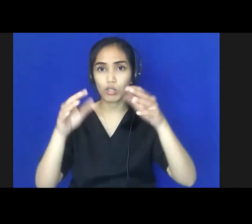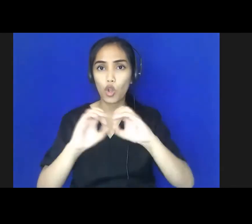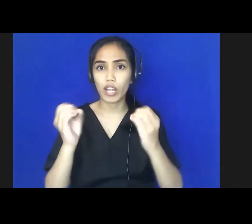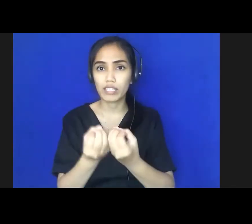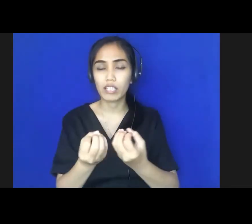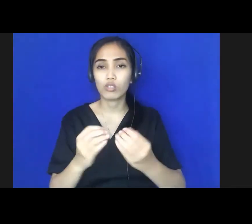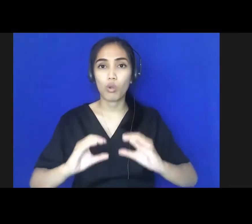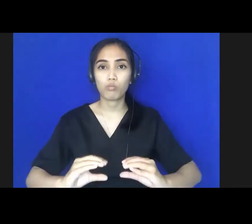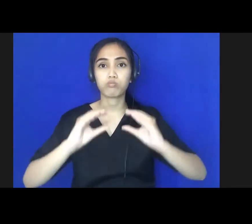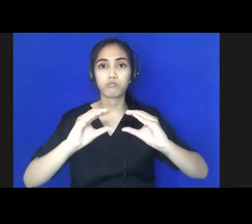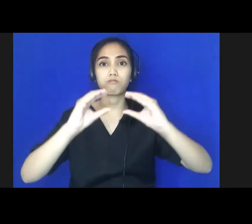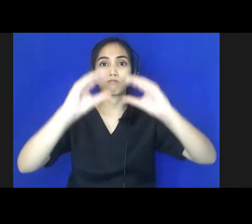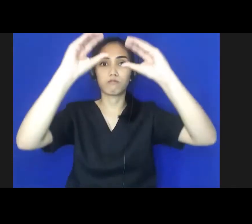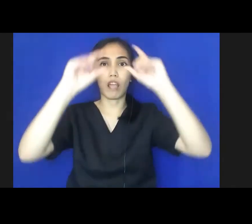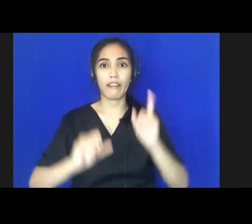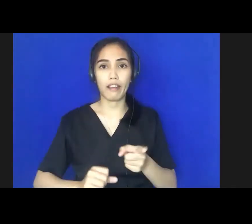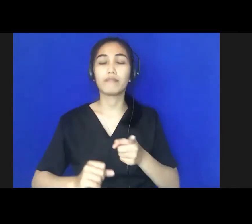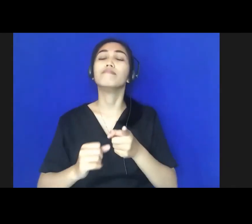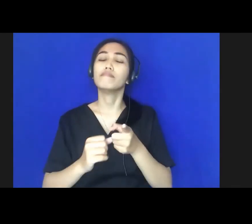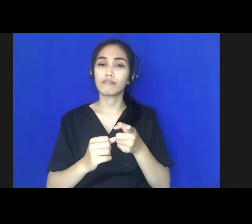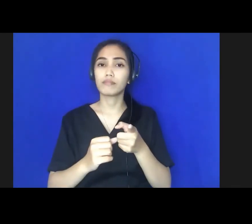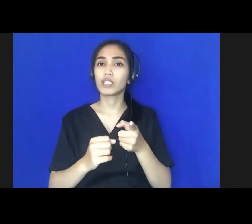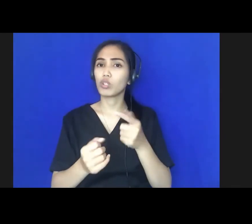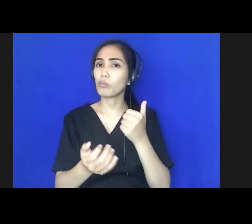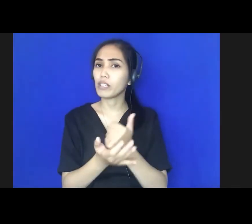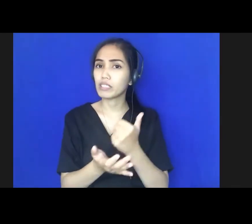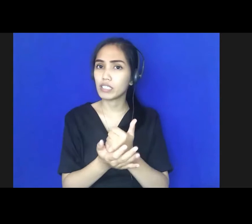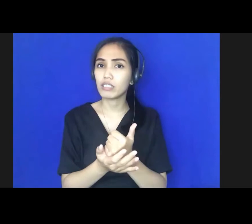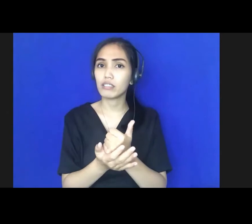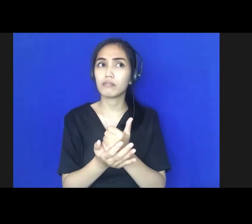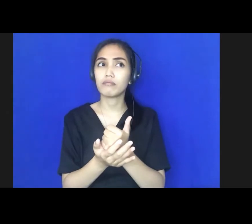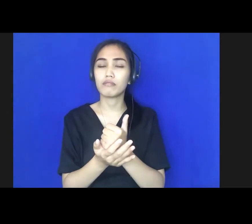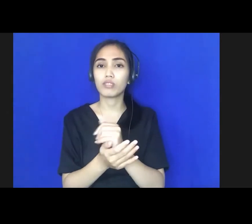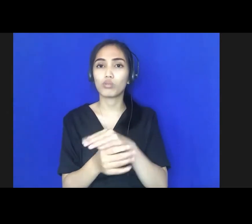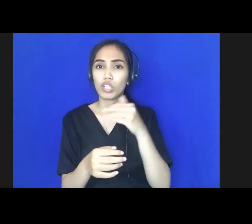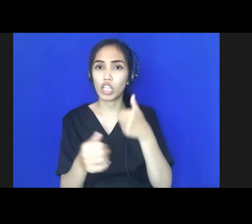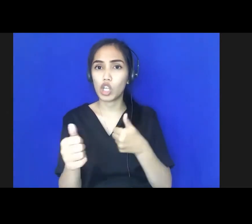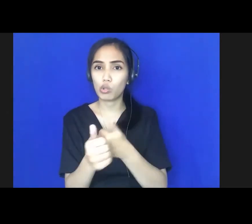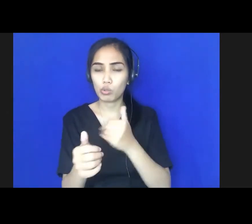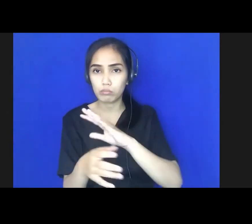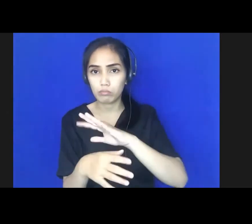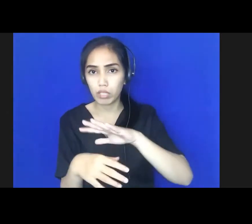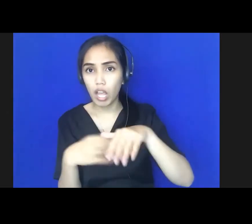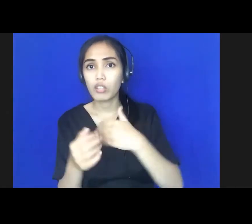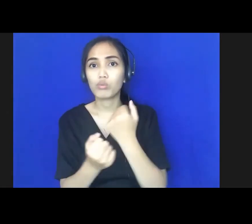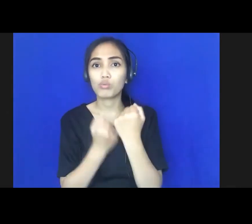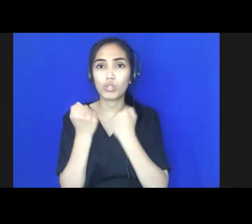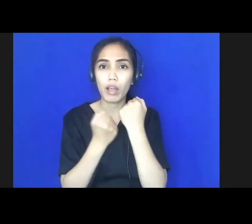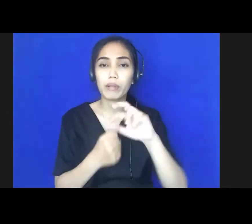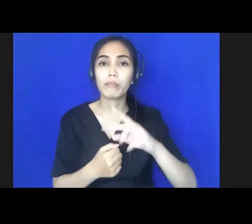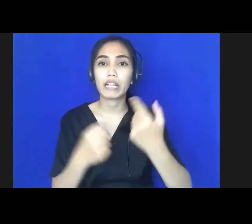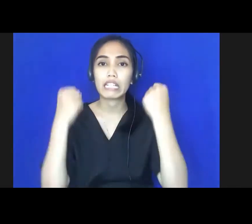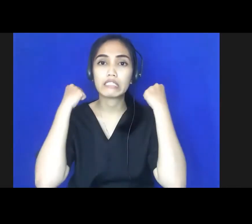tingkat daerah ya, tentunya juga sangat krusial untuk ikut berperan dalam upaya perbaikan gizi